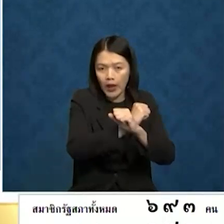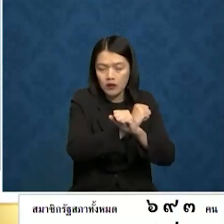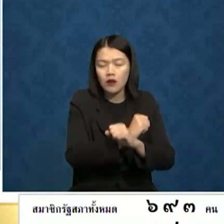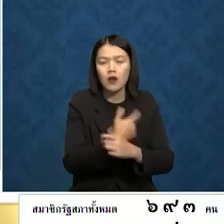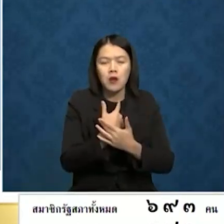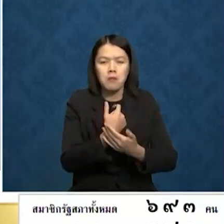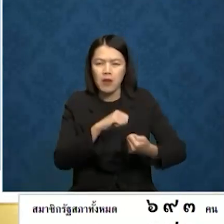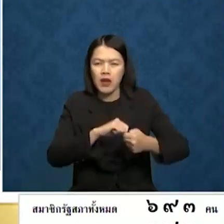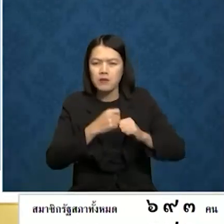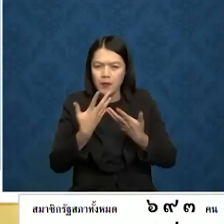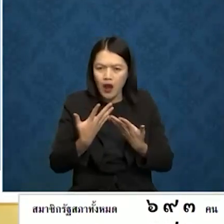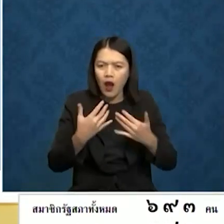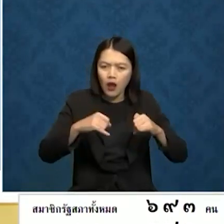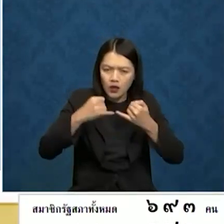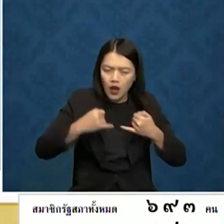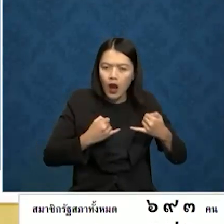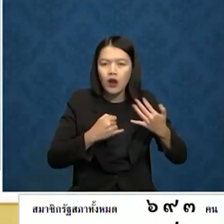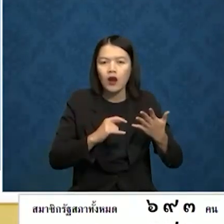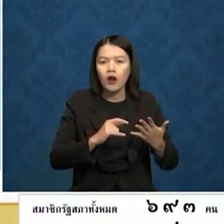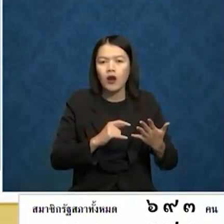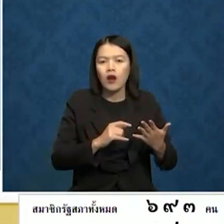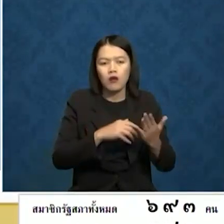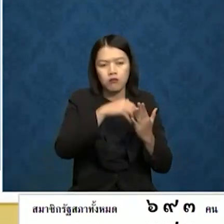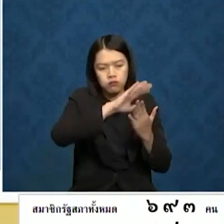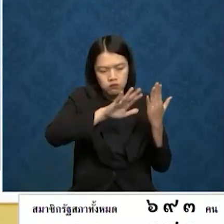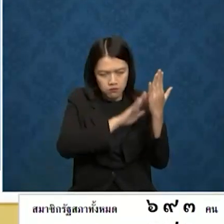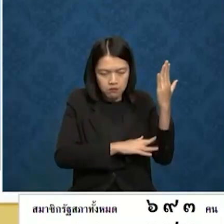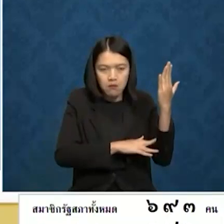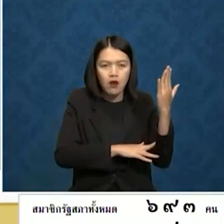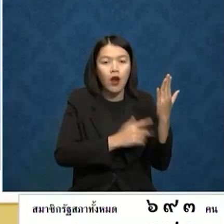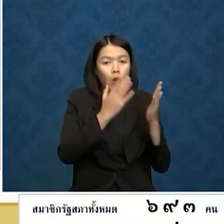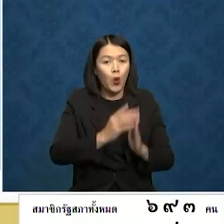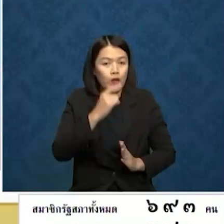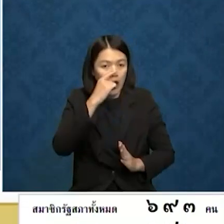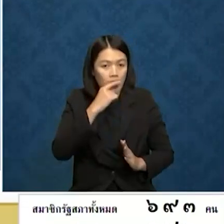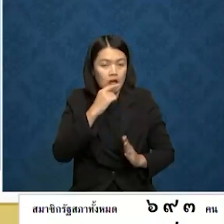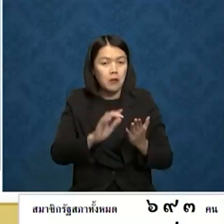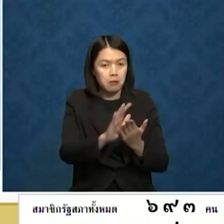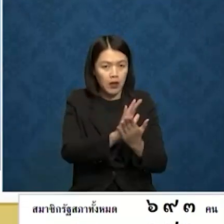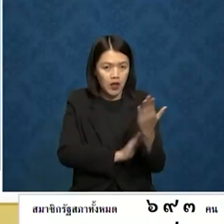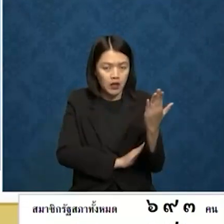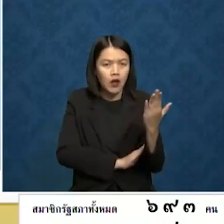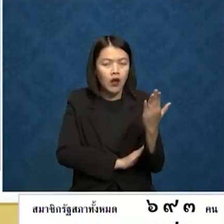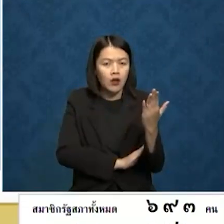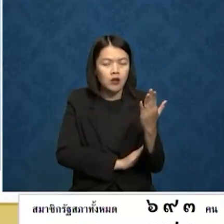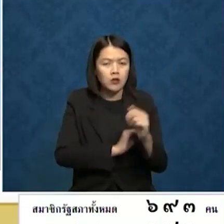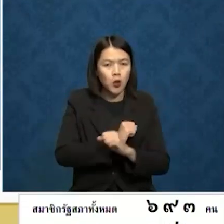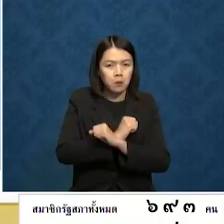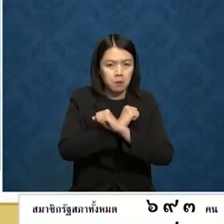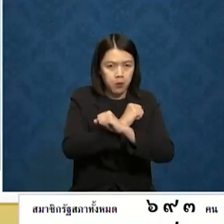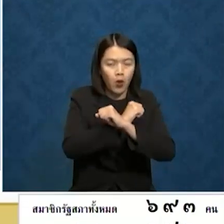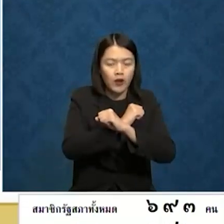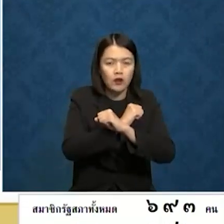แตกแยกหรือความขัดแย้งกันในภูมิภาคแห่งนี้นะครับคนไทยหรือประเทศไทยจำเป็นต้องมีการเพิ่มขีดความสาม